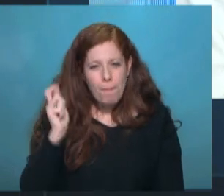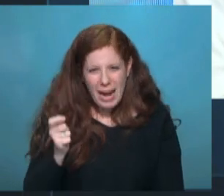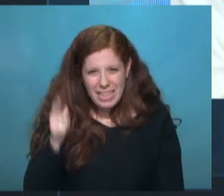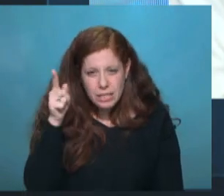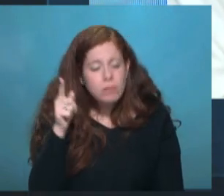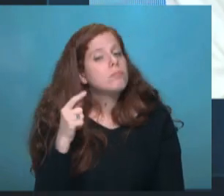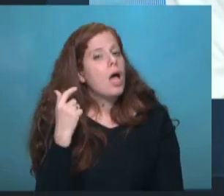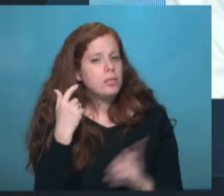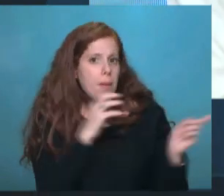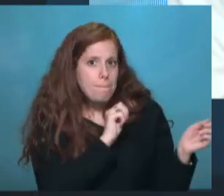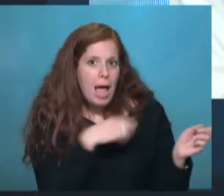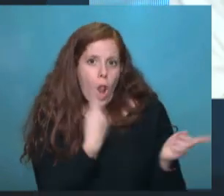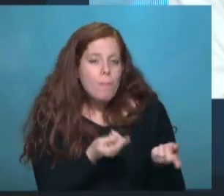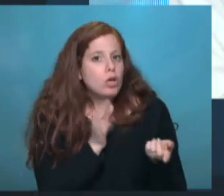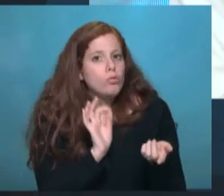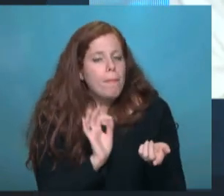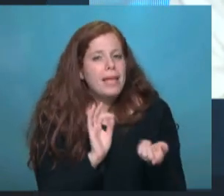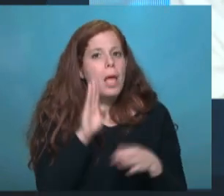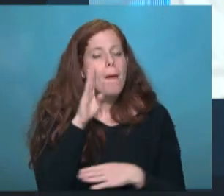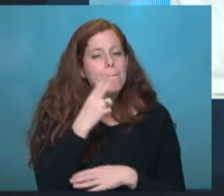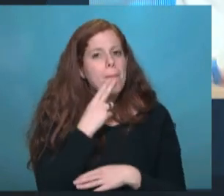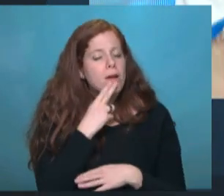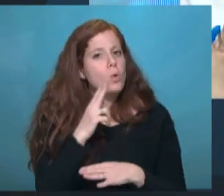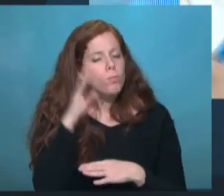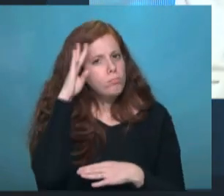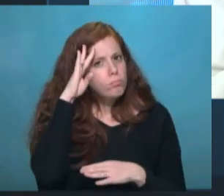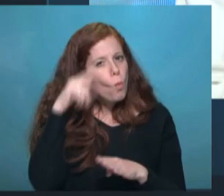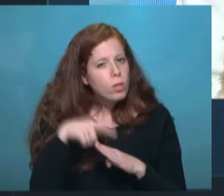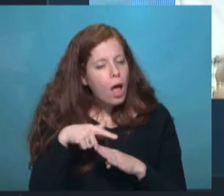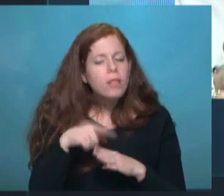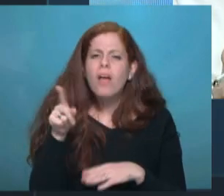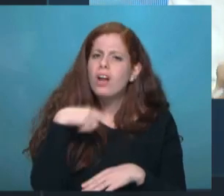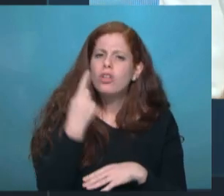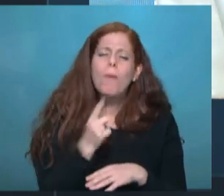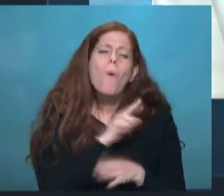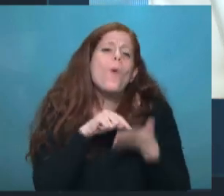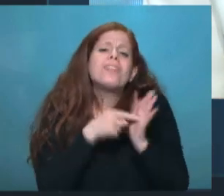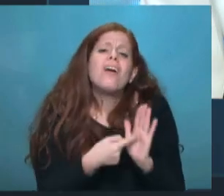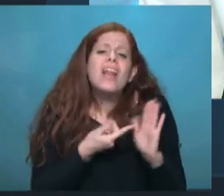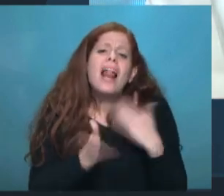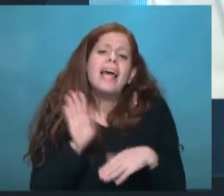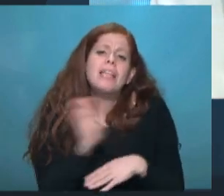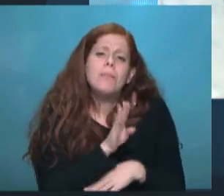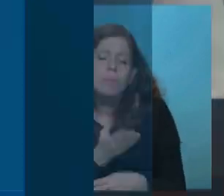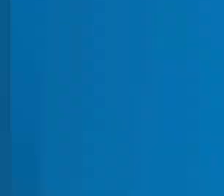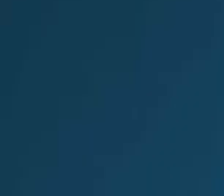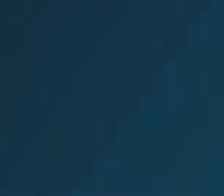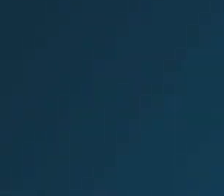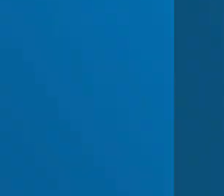ממיכאל שבנט מאוד מוטרד, אבל אתה אומר, התפקשש לו, הוא לא התכוון ללכת לנתניהו על הראש.